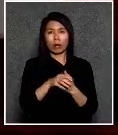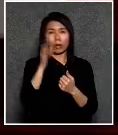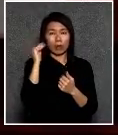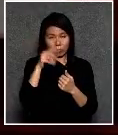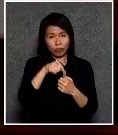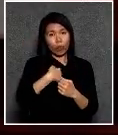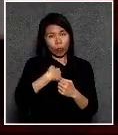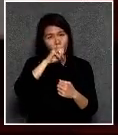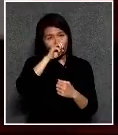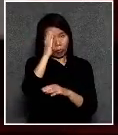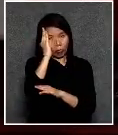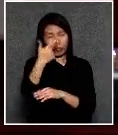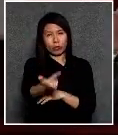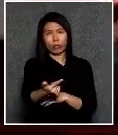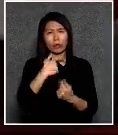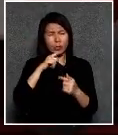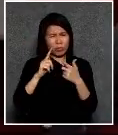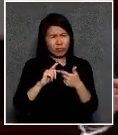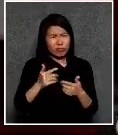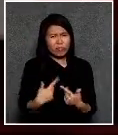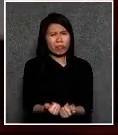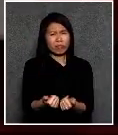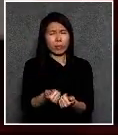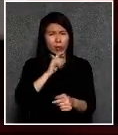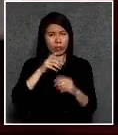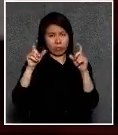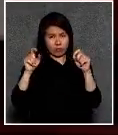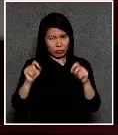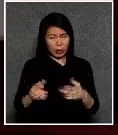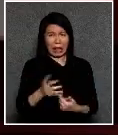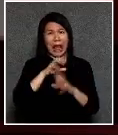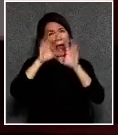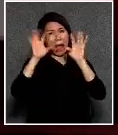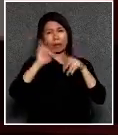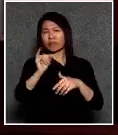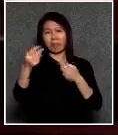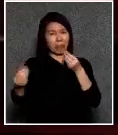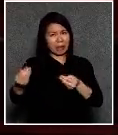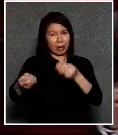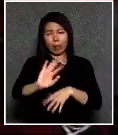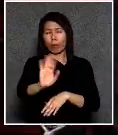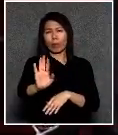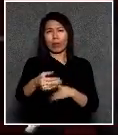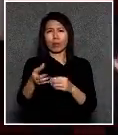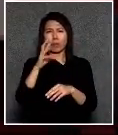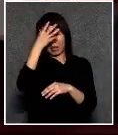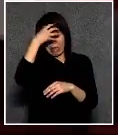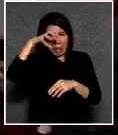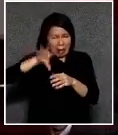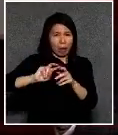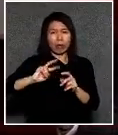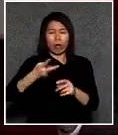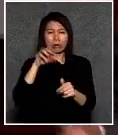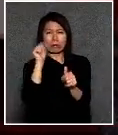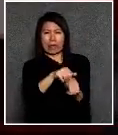講㗎啦。因為我哋講嘅好合邏輯、有道理，唔係同你鬥大聲，係咪？唔係俾你喺度偷換概念，可以欺騙啲市